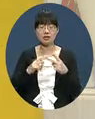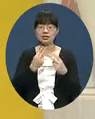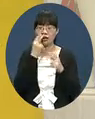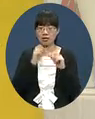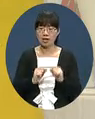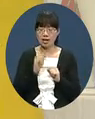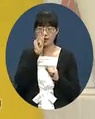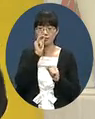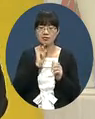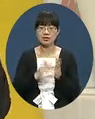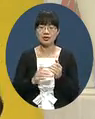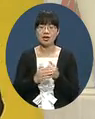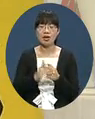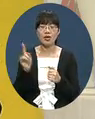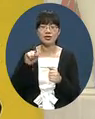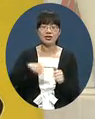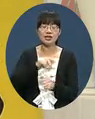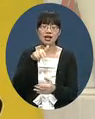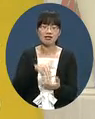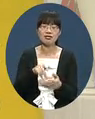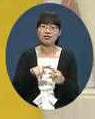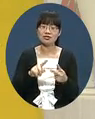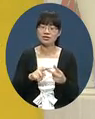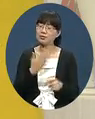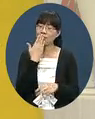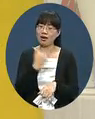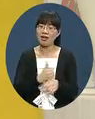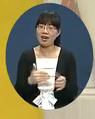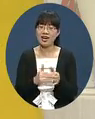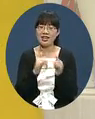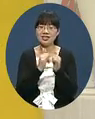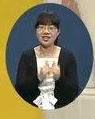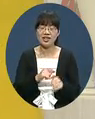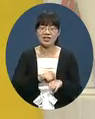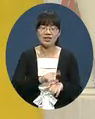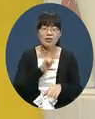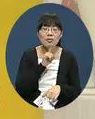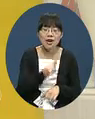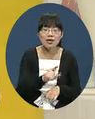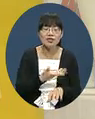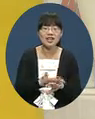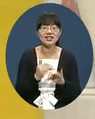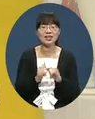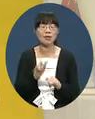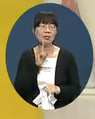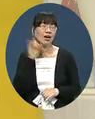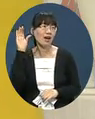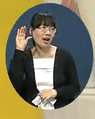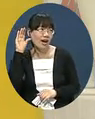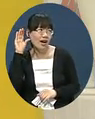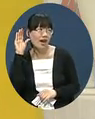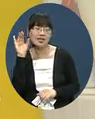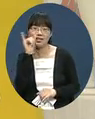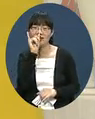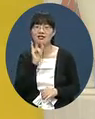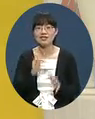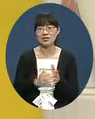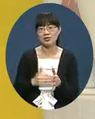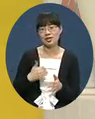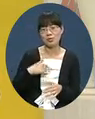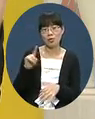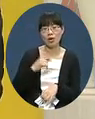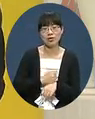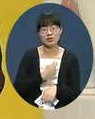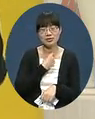살아남습니다. 그렇죠. 어떤 상황이든. 근데 사회성이라고 그러면 그건 뭐냐? 일단 남의 이야기를 잘 들어줘야 되는 거고 내가 뭘